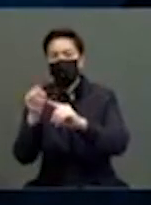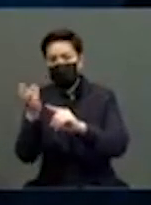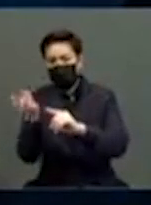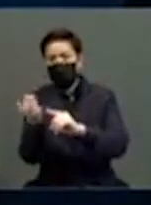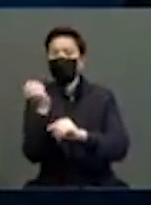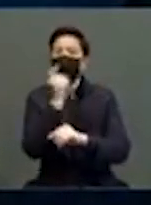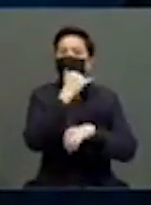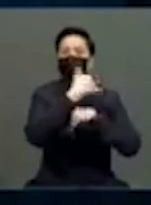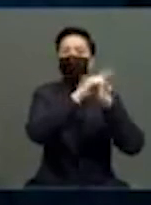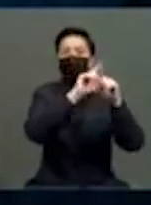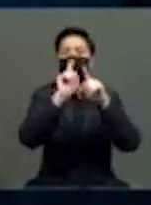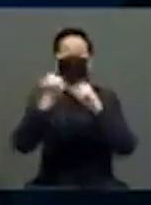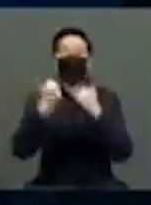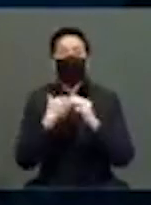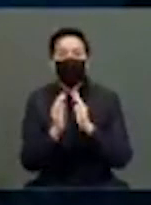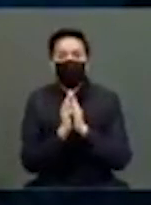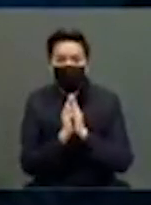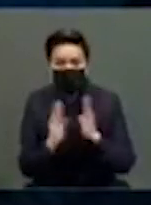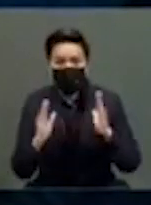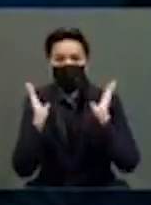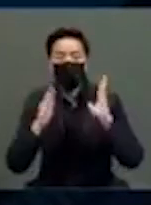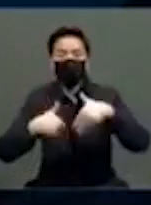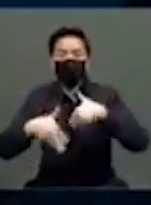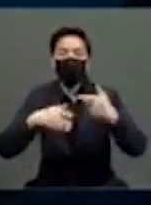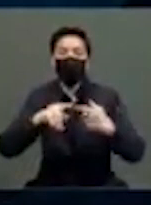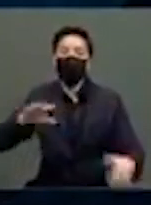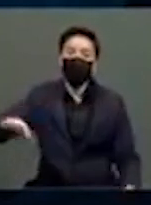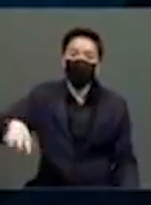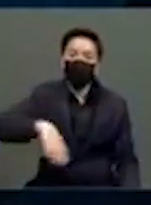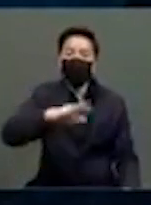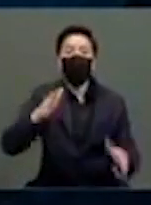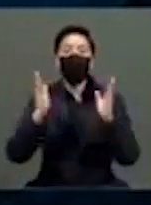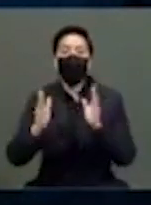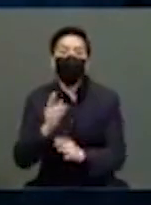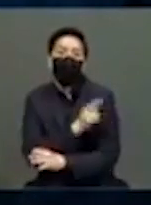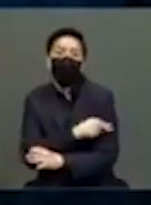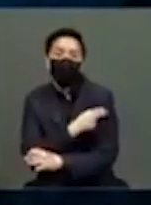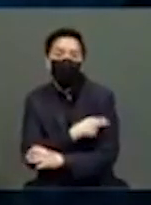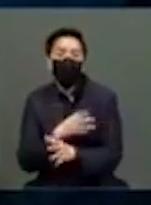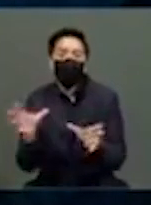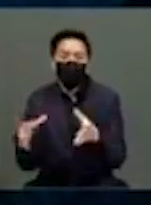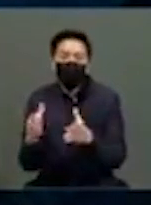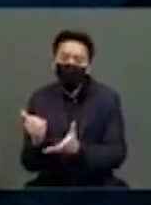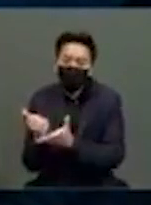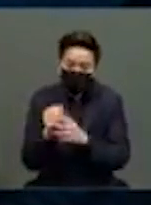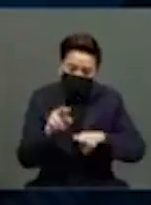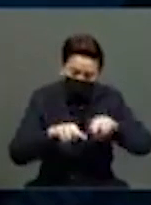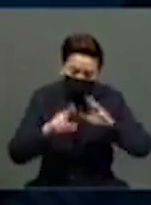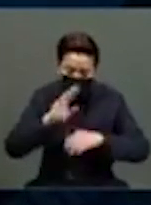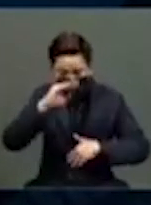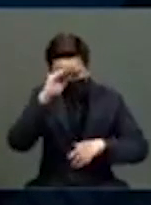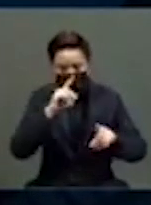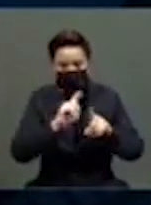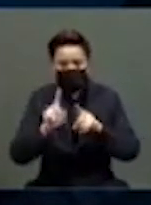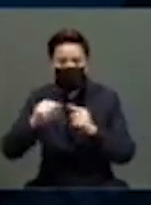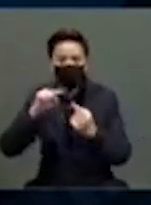ทั่วโลกนะครับต้องขอบคุณพี่น้องทางด้านชาวบุคลากรทางการแพทย์สาสุขข้างหลายที่ช่วยกันดูแลผู้ป่วยอย่าง